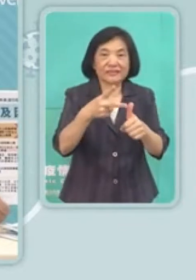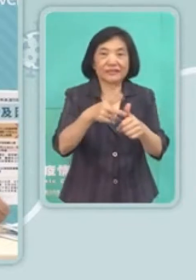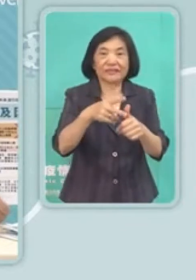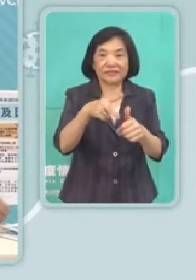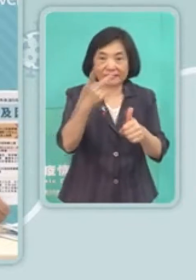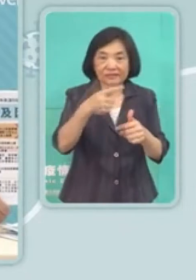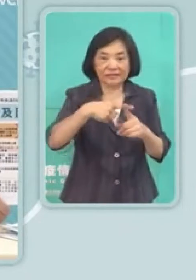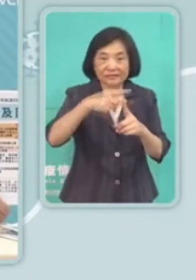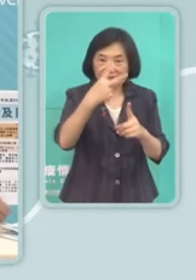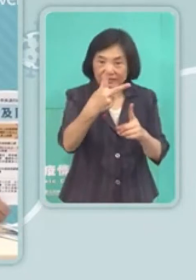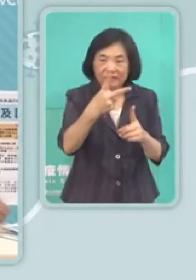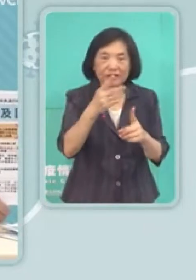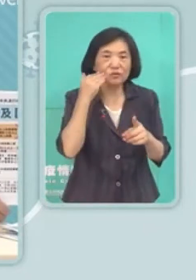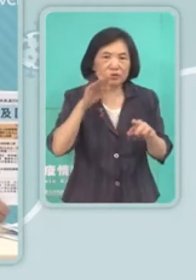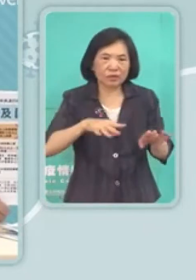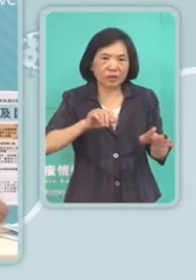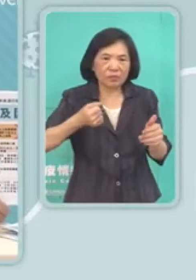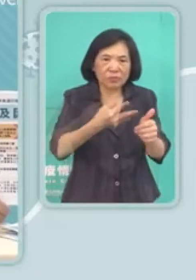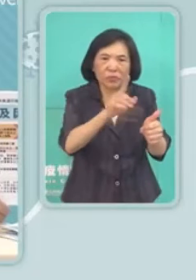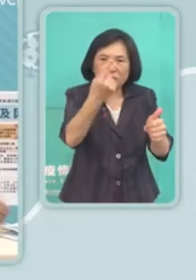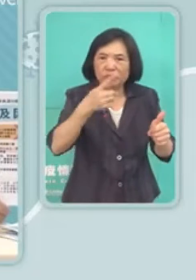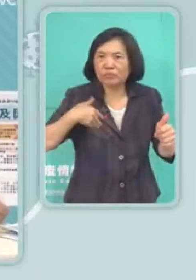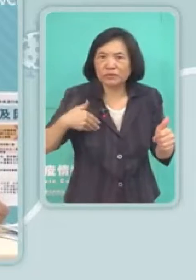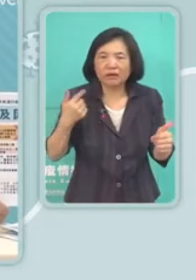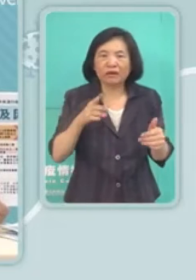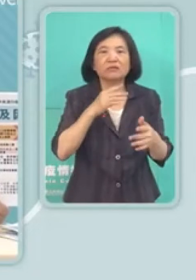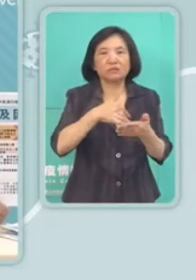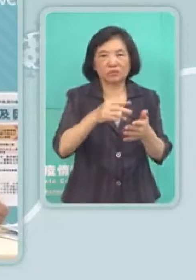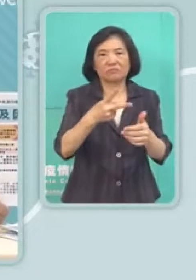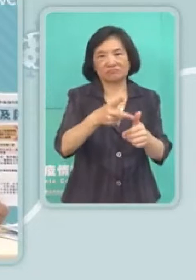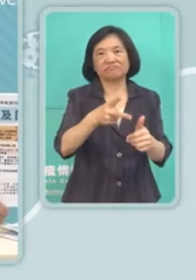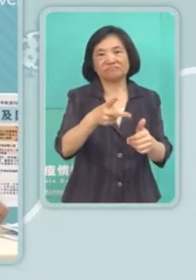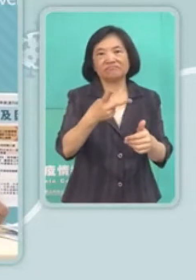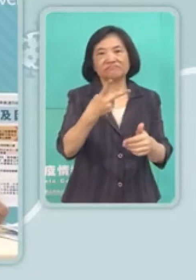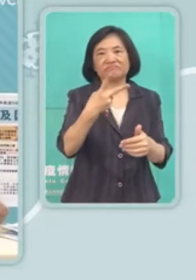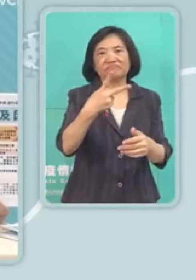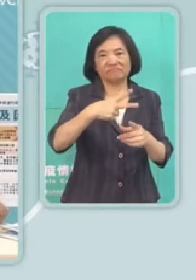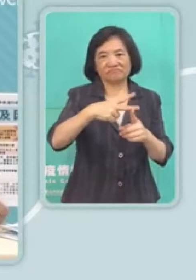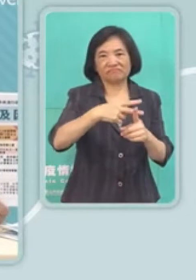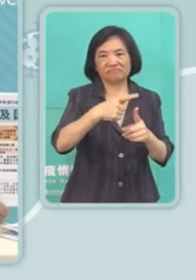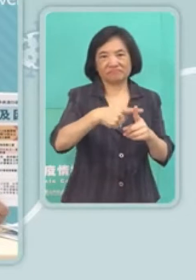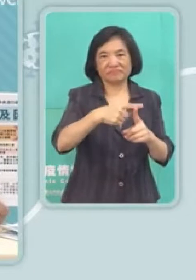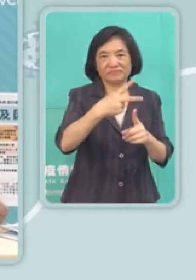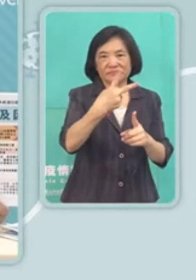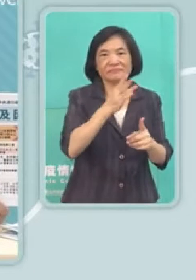染源不明的本土案例，它就是第二级了。那我们大概已经有